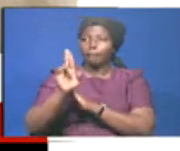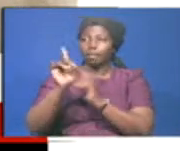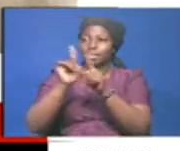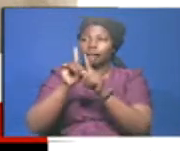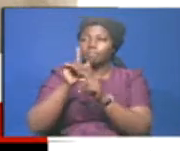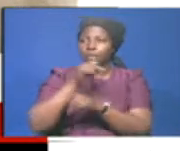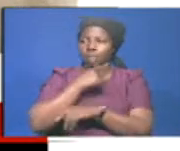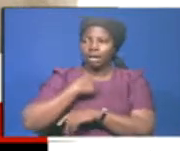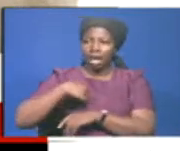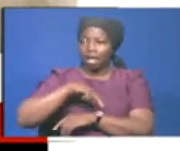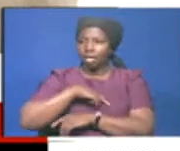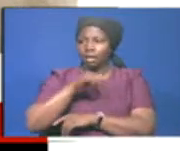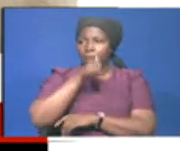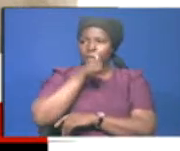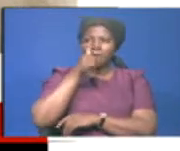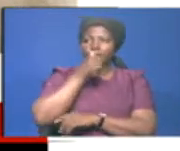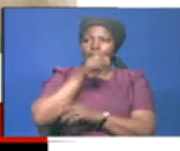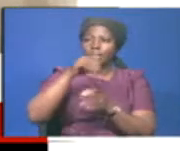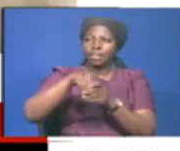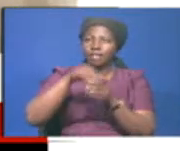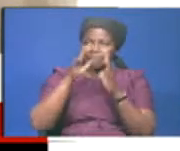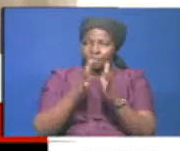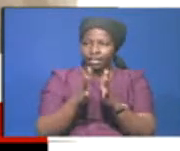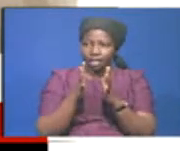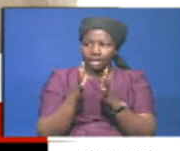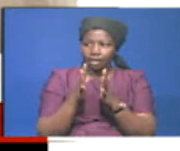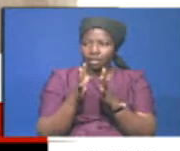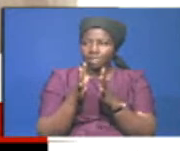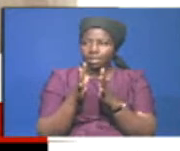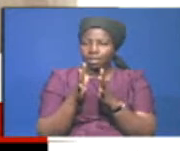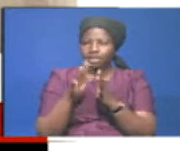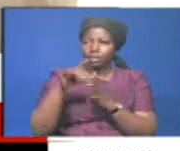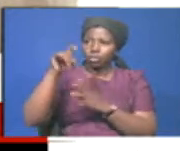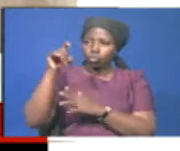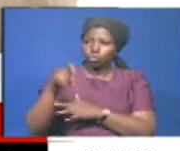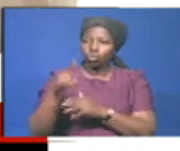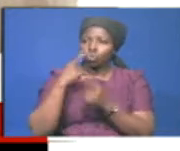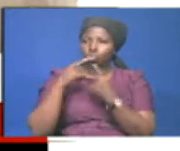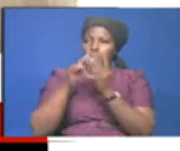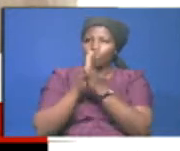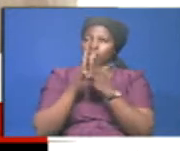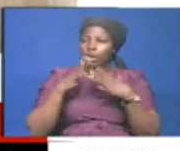private investors tuweze kuongea na wale tuko